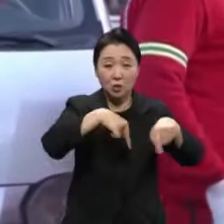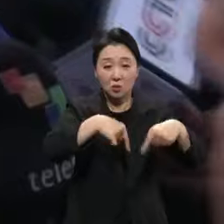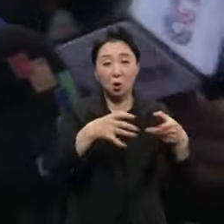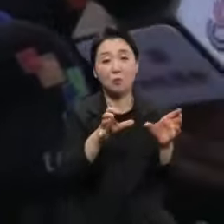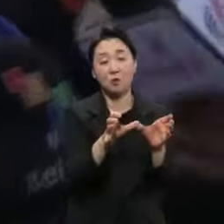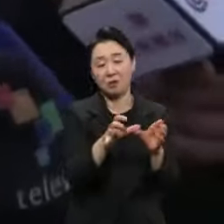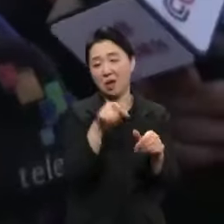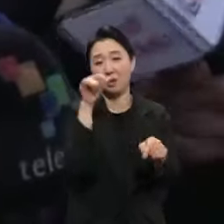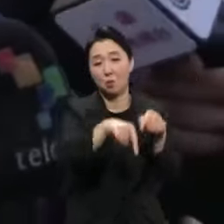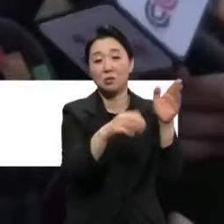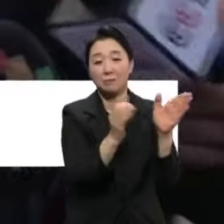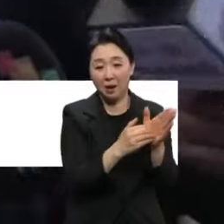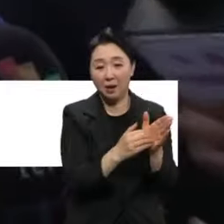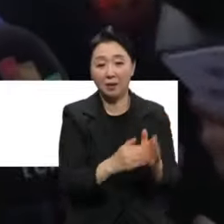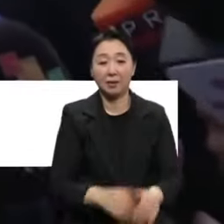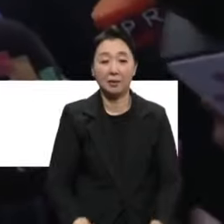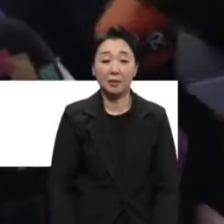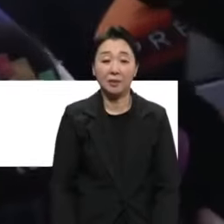겁니다.